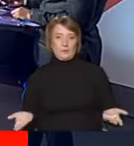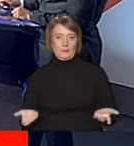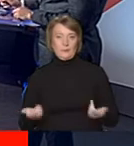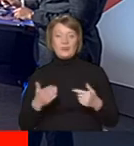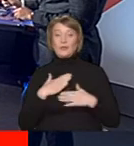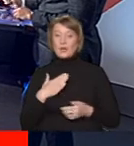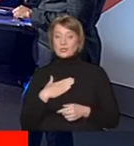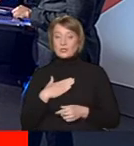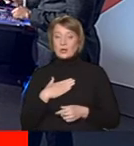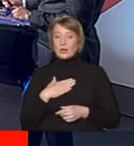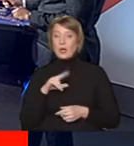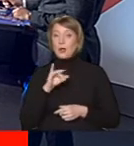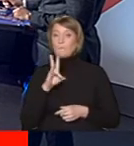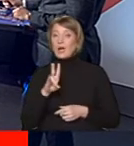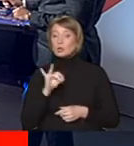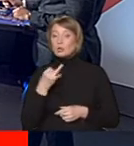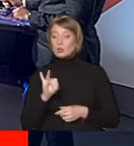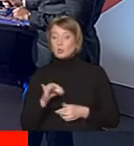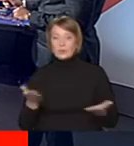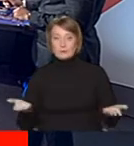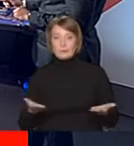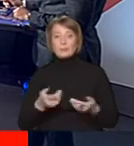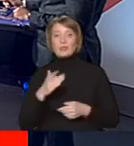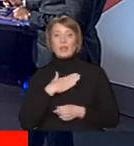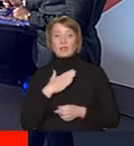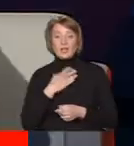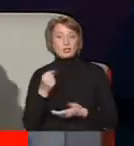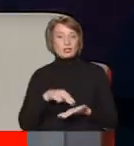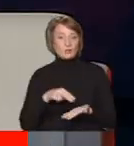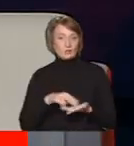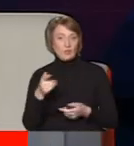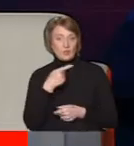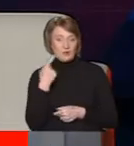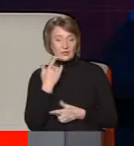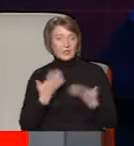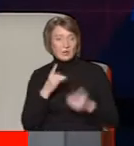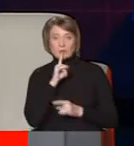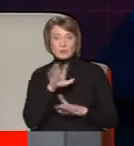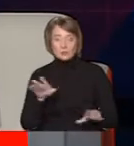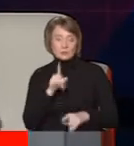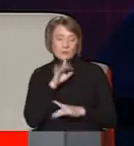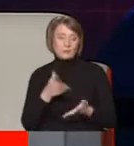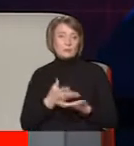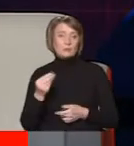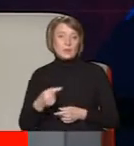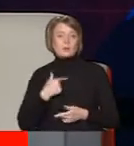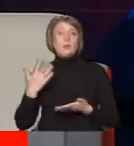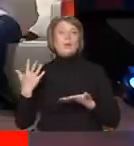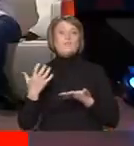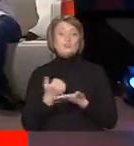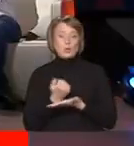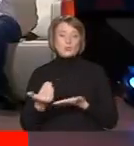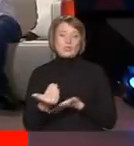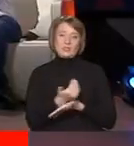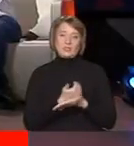коли ми збирали коли ми збирали кошти на нашу заставу, ми казали, що дивіться, якщо нас не буде, ми не будемо балотуватися. Нам вдалося зібрати